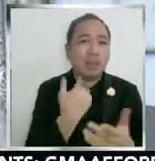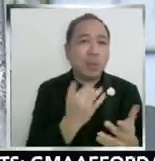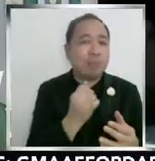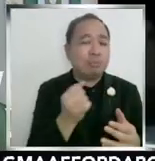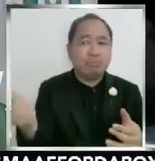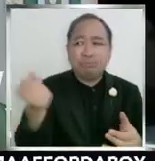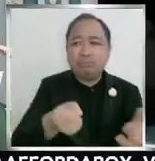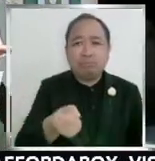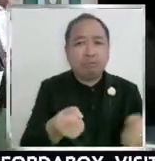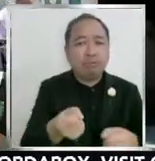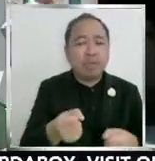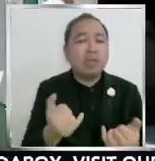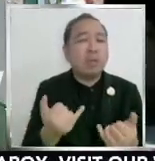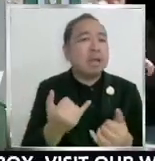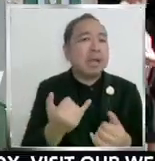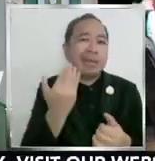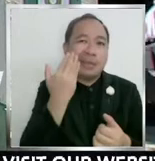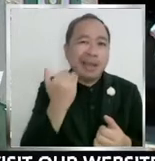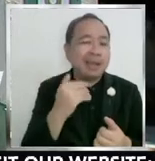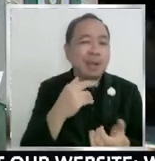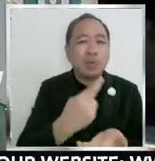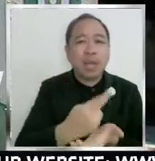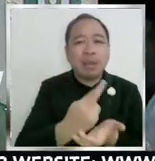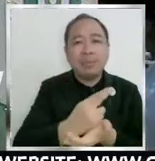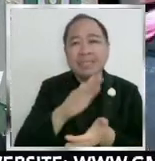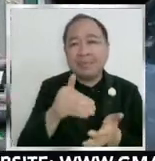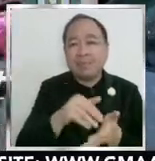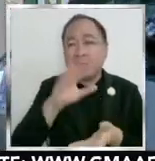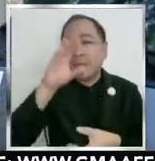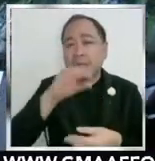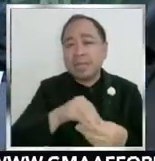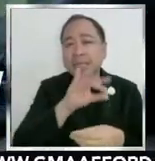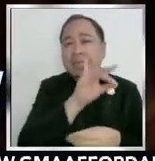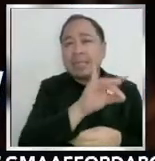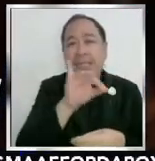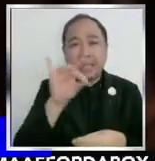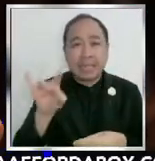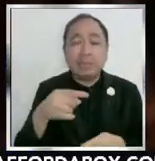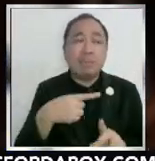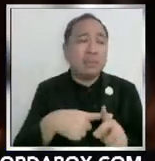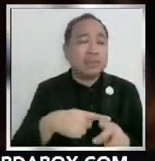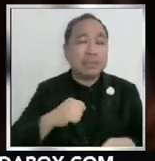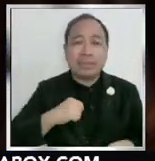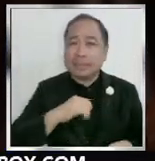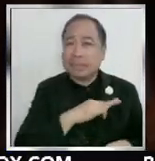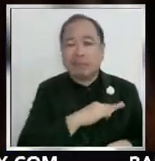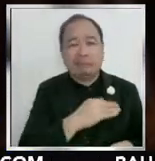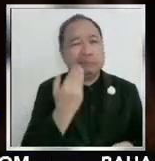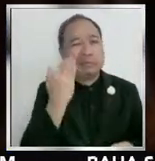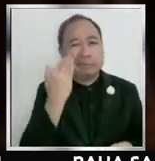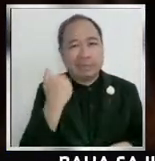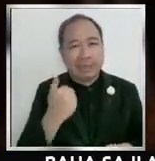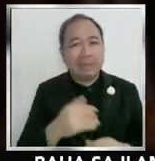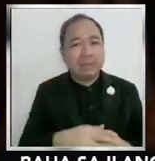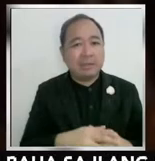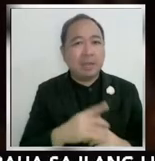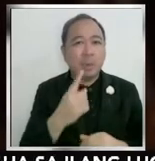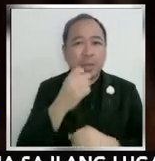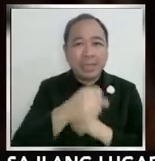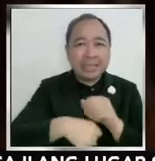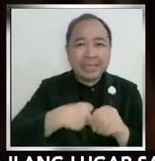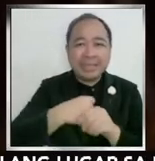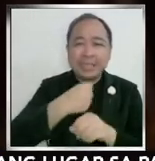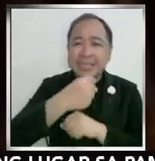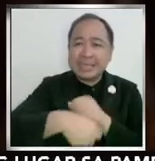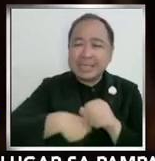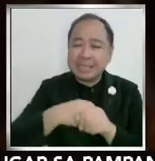sa bansa na nasa 88 lang. Kulang din ang mga tauhan nito. Patuloy kada taon na nabibigyan po ng